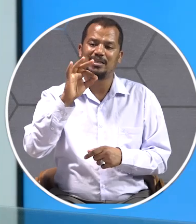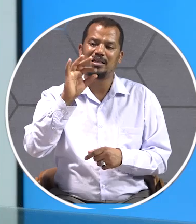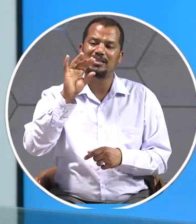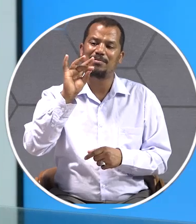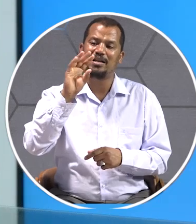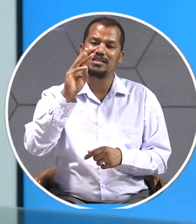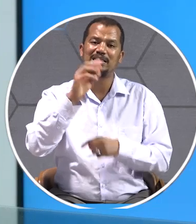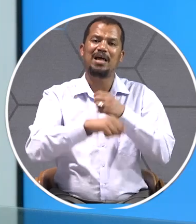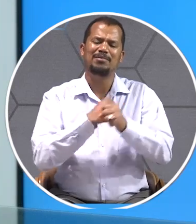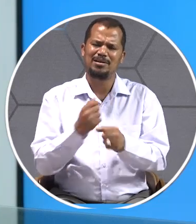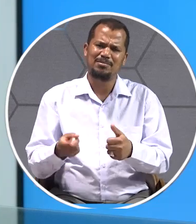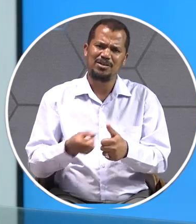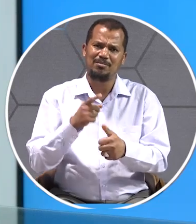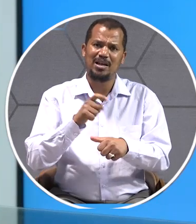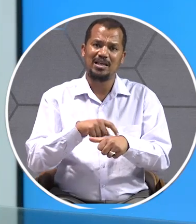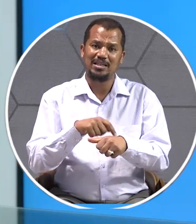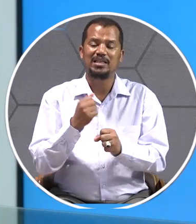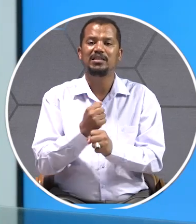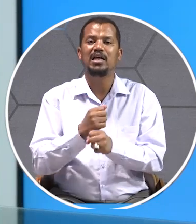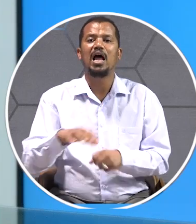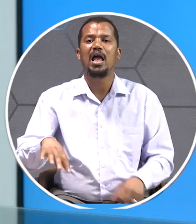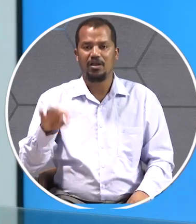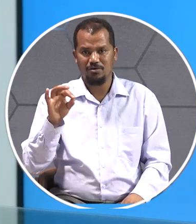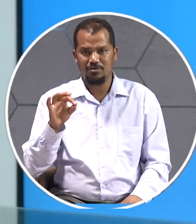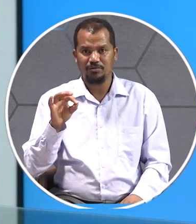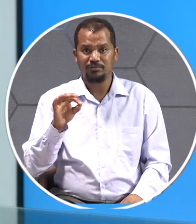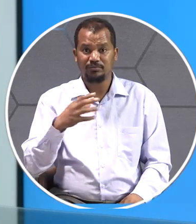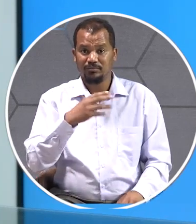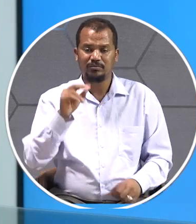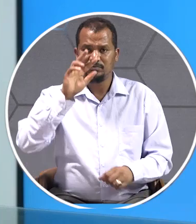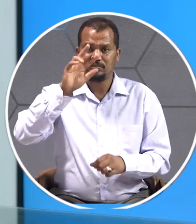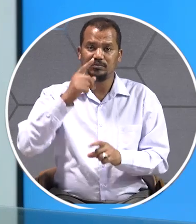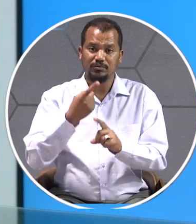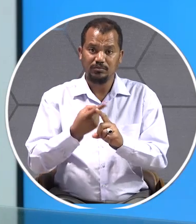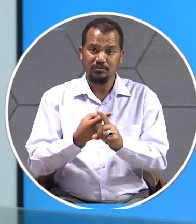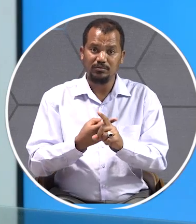በ1986 ዓመተ ምህረት ነው ለመጀመሪያ ጊዜ ስራ የያዝኩት እና 3 ወር